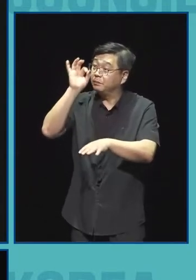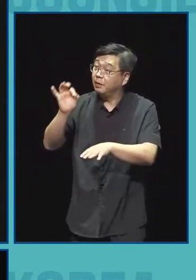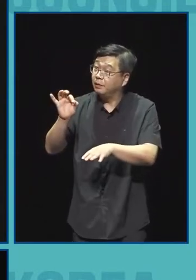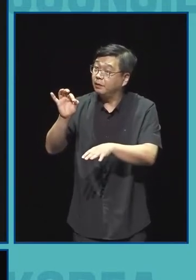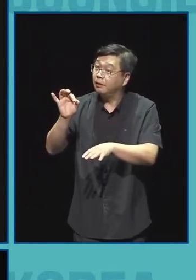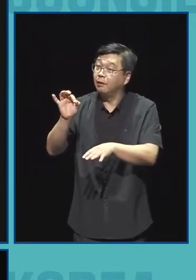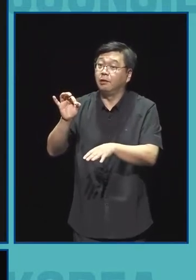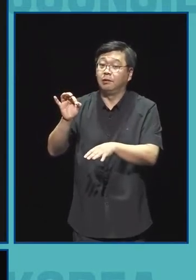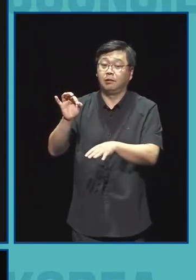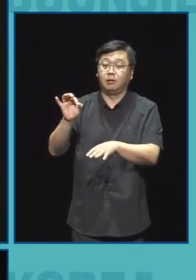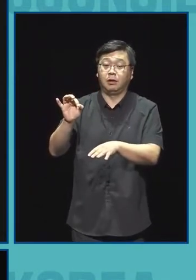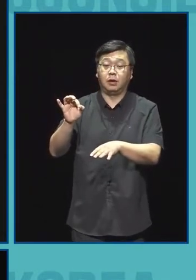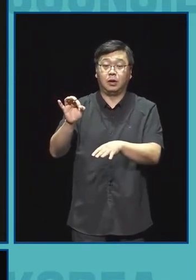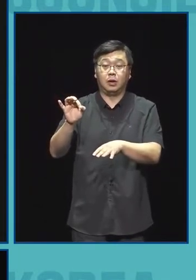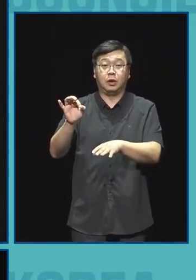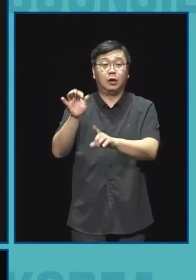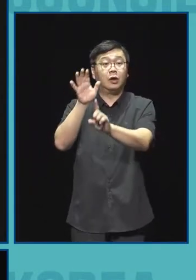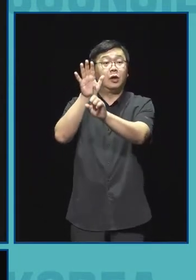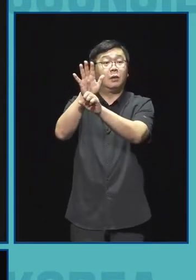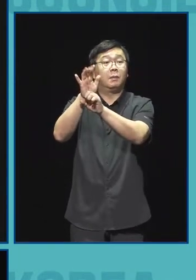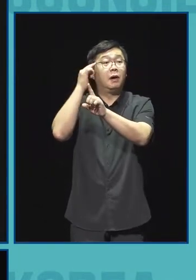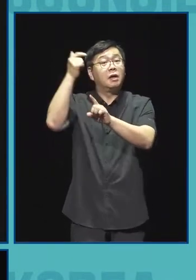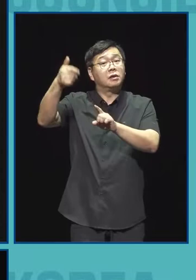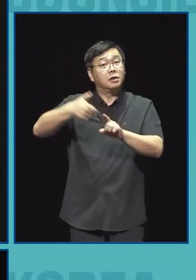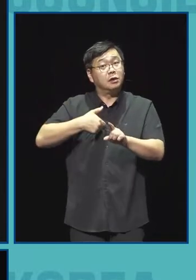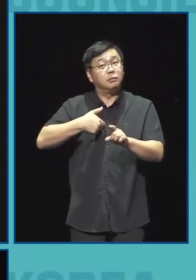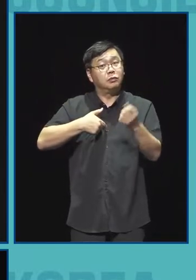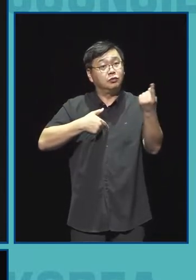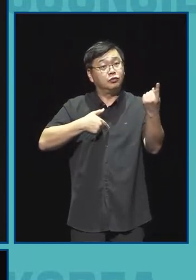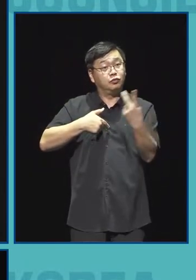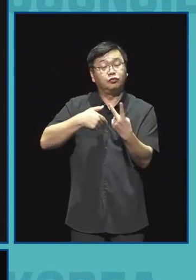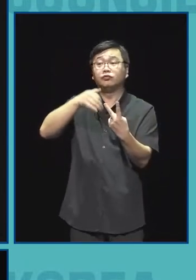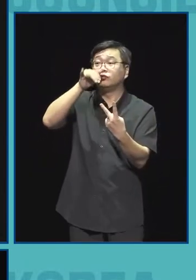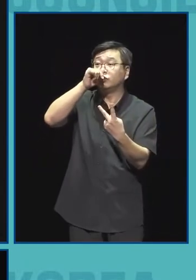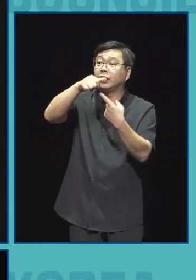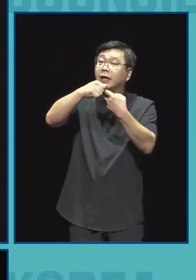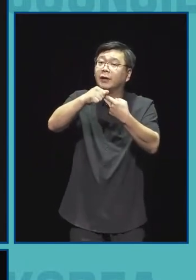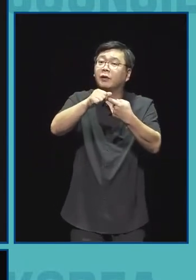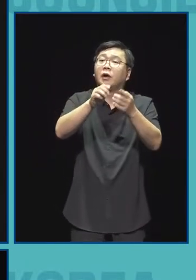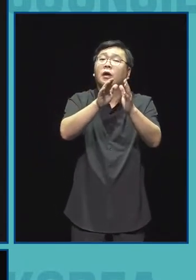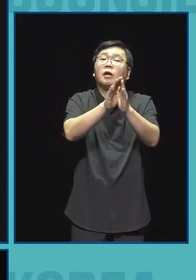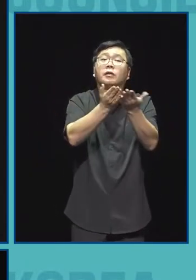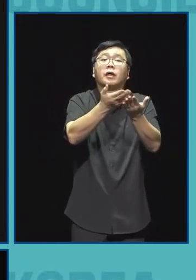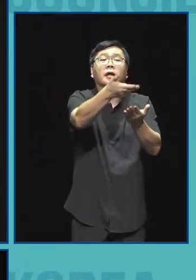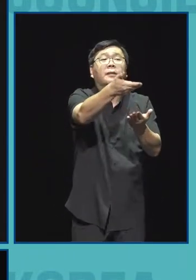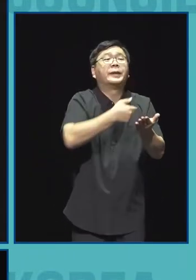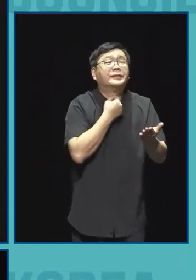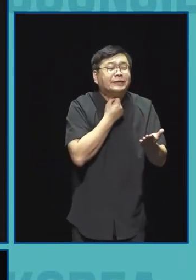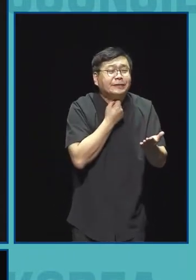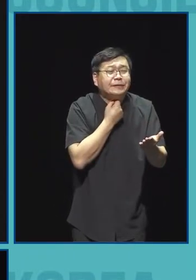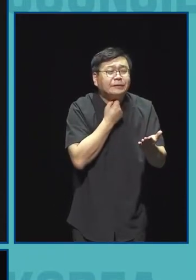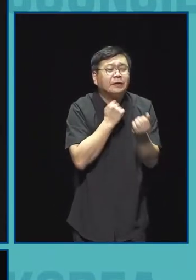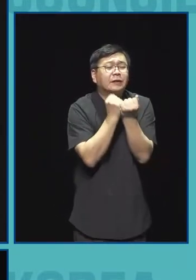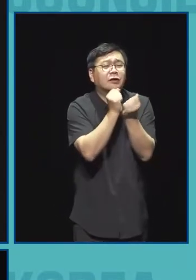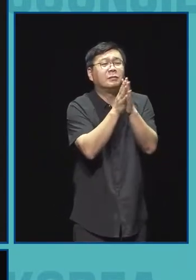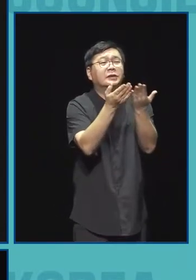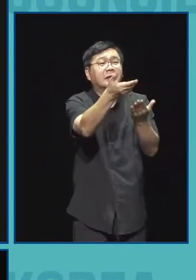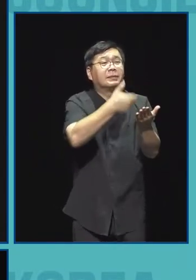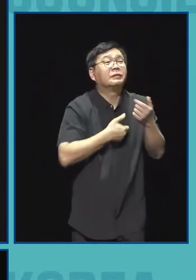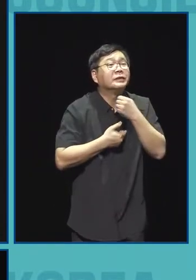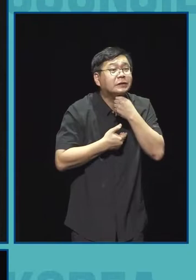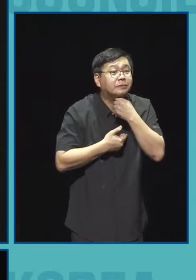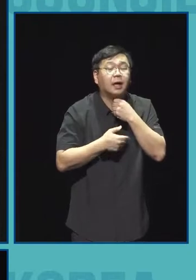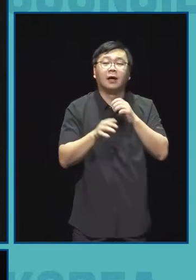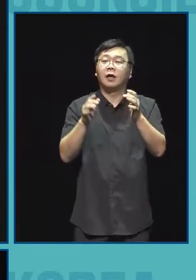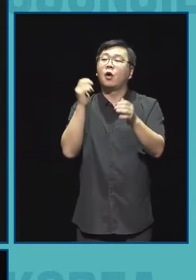해보니까요. 올려주고 계신 질문들이 크게 두 가지인 것 같습니다. 첫 번째, 책자 어떻게 봤나요?인데 그 책자랑 동일한